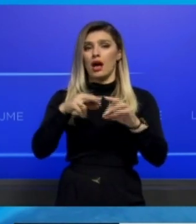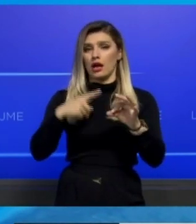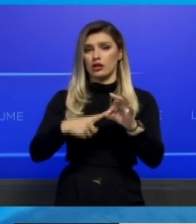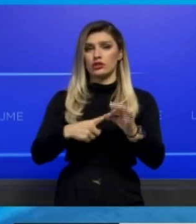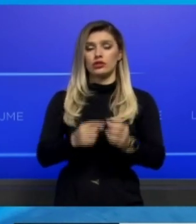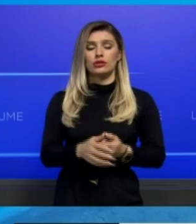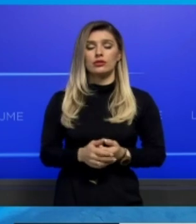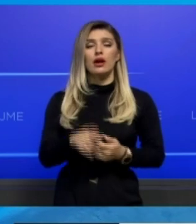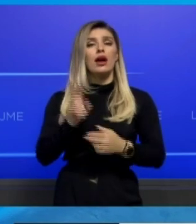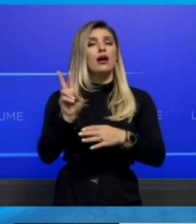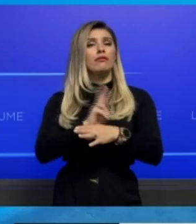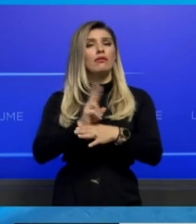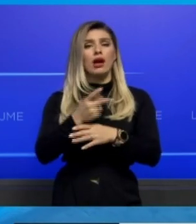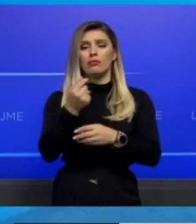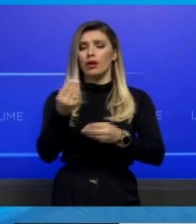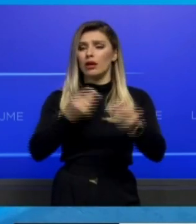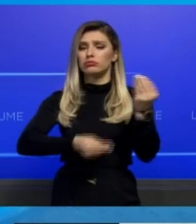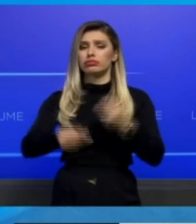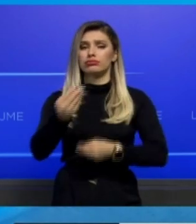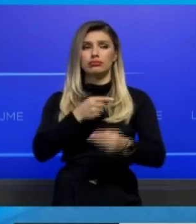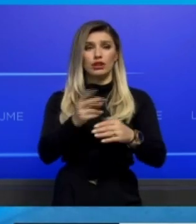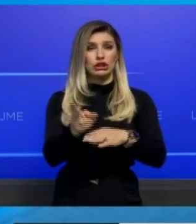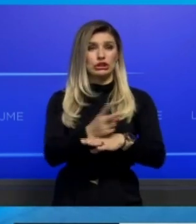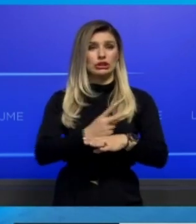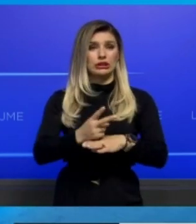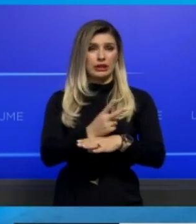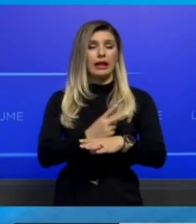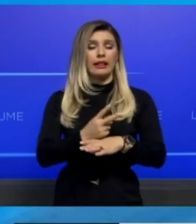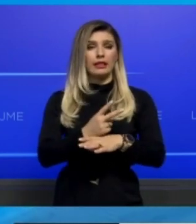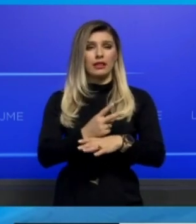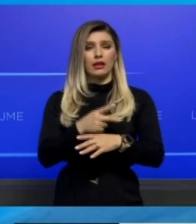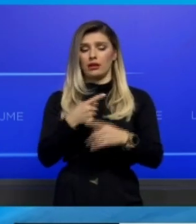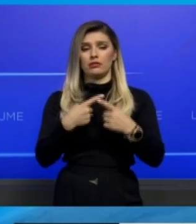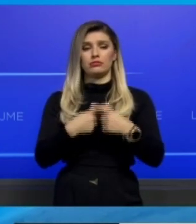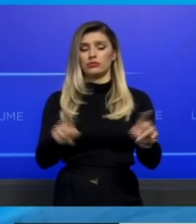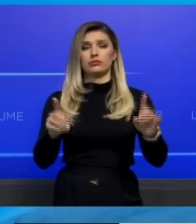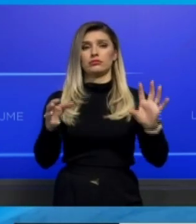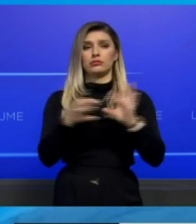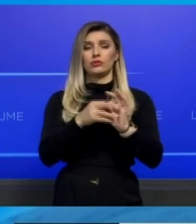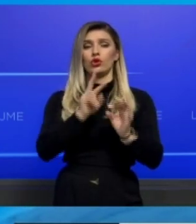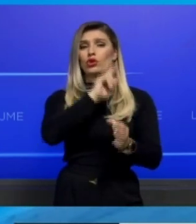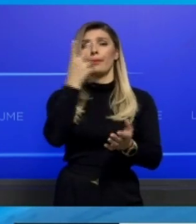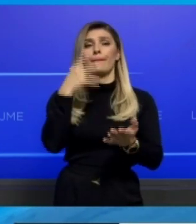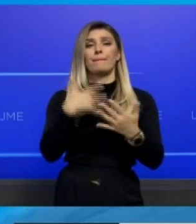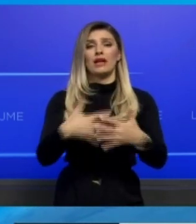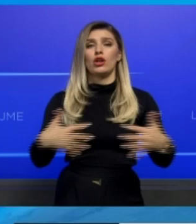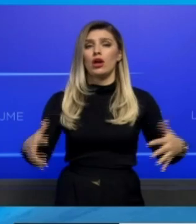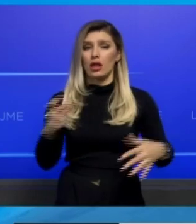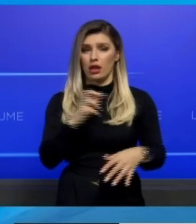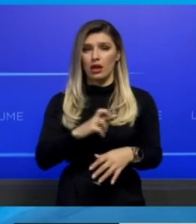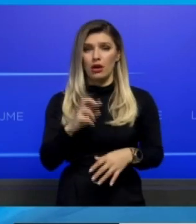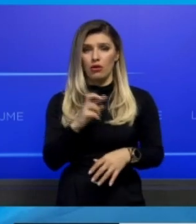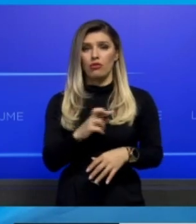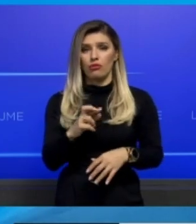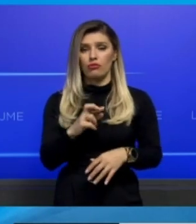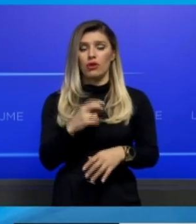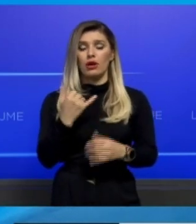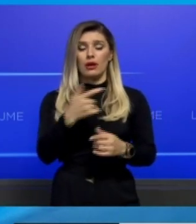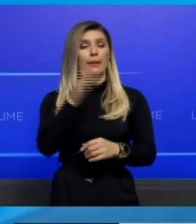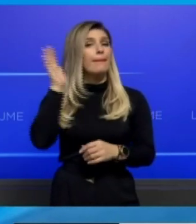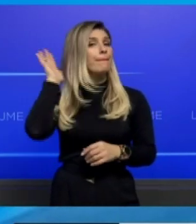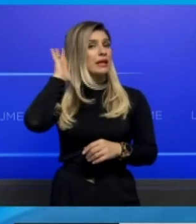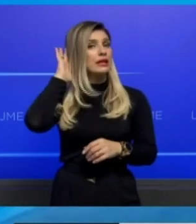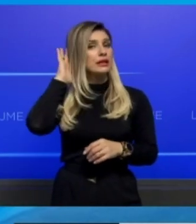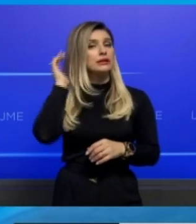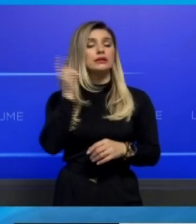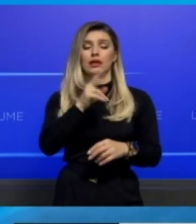dhe abuzimit para rast publike, përkasish për shpërputhjen prej mbi 12 milion euro, Ministri Murati ka dërguar këtë